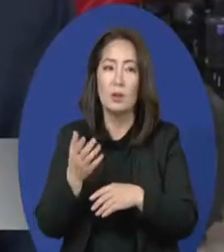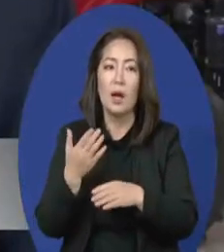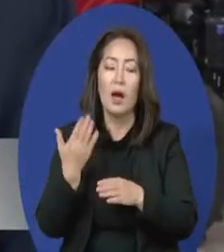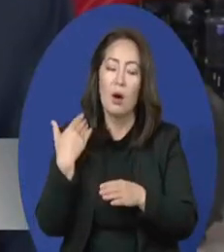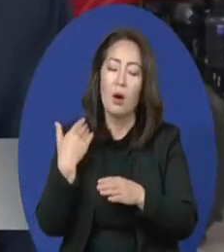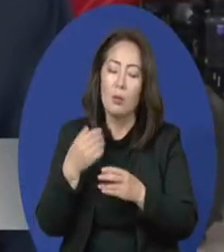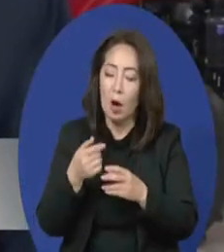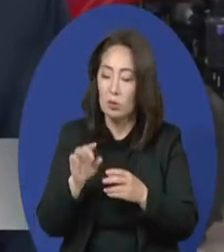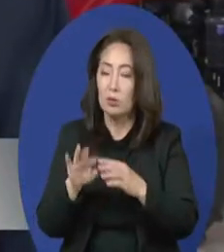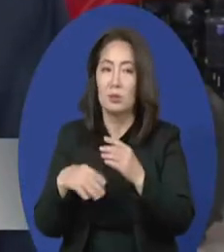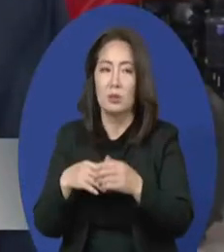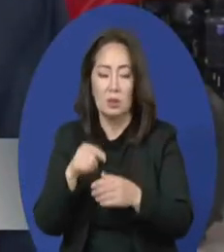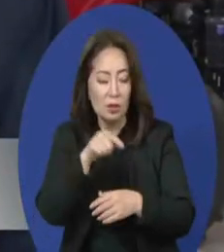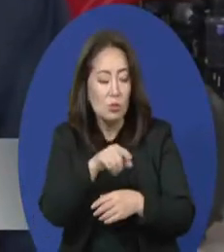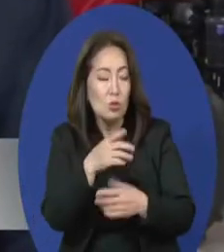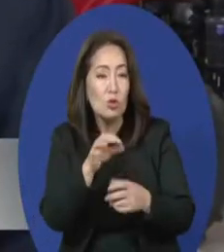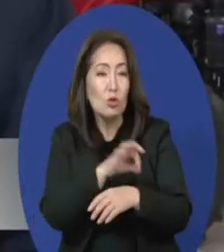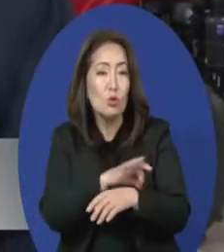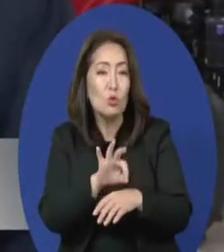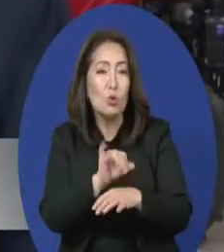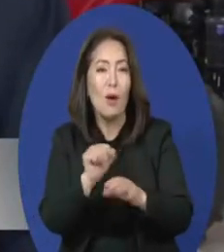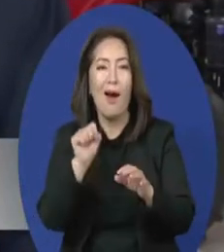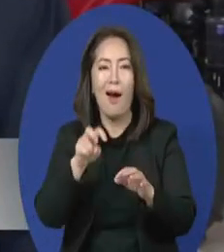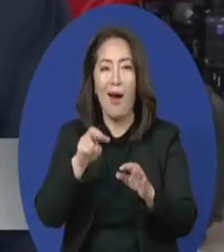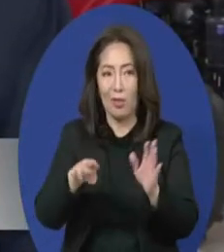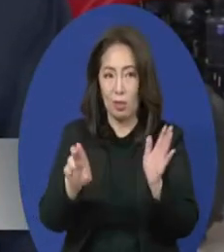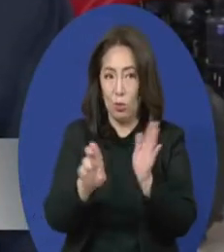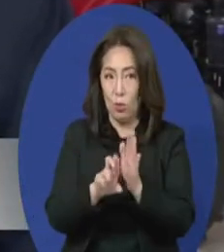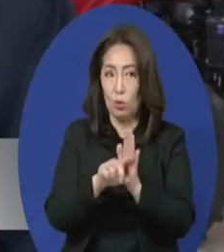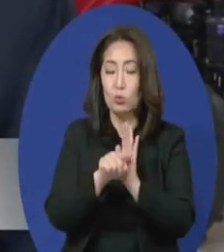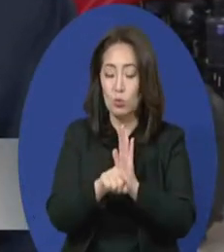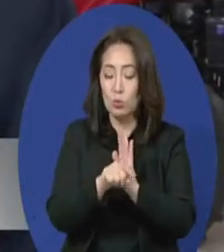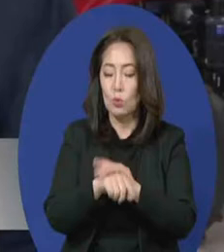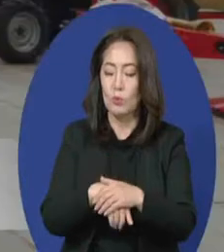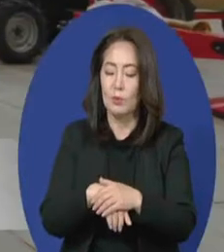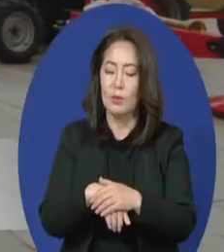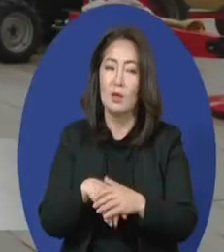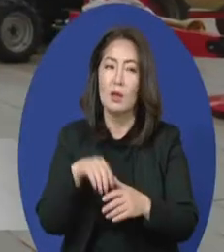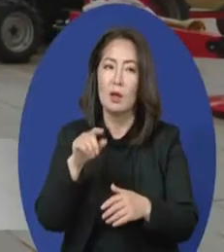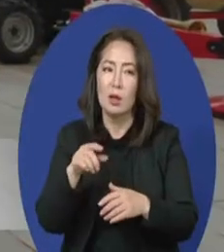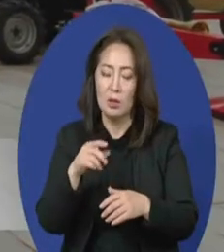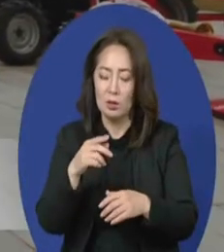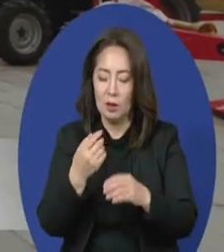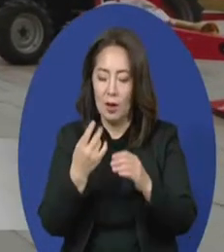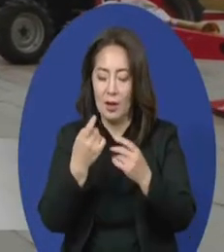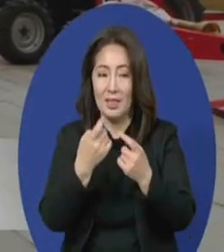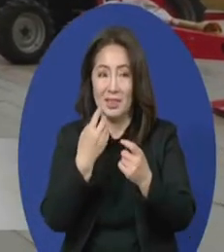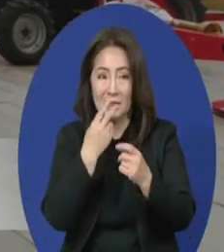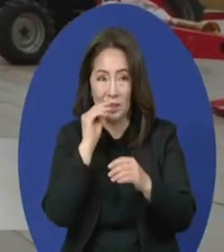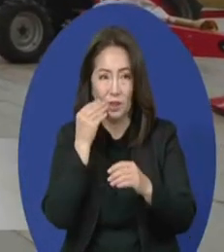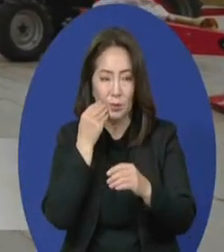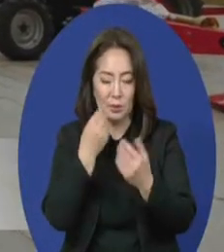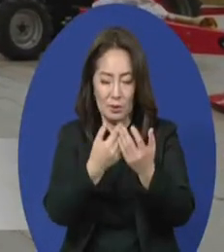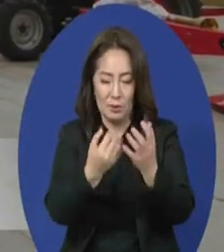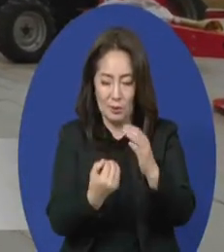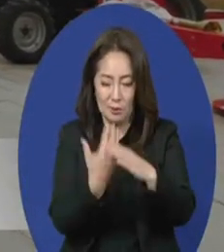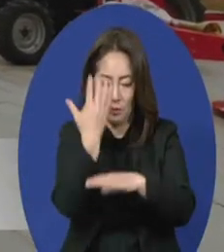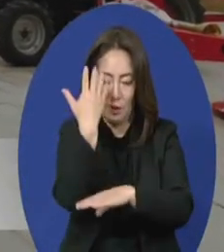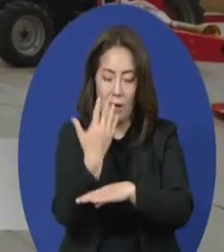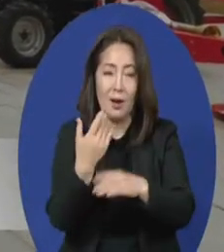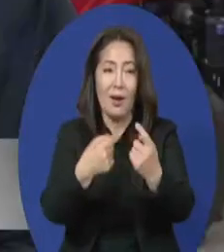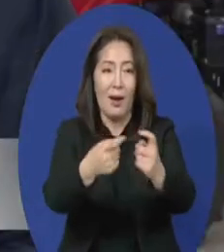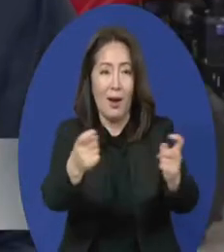Ер нь бол алтан боломж юм аа гэж. Одоо чи бид нар шатрагын нуудуу тариуллаа. Шатрагын дээр чин хашаагийн бариад өгсөн, хотгийн за